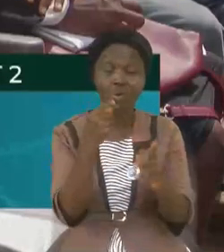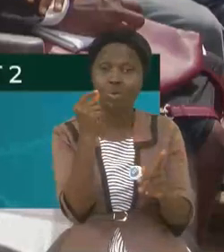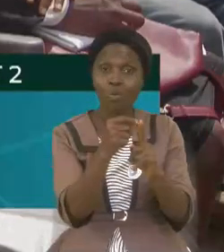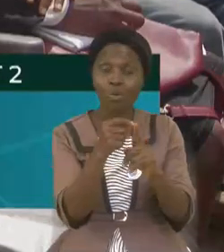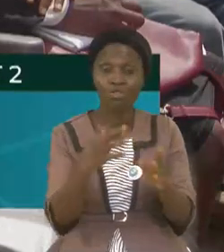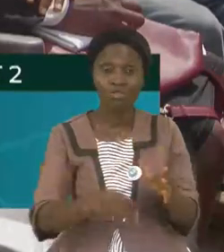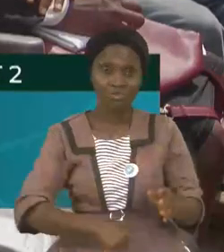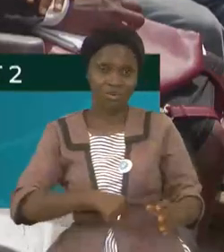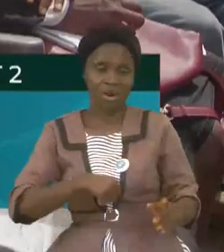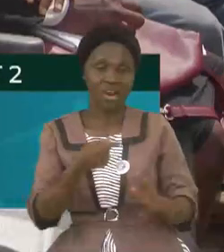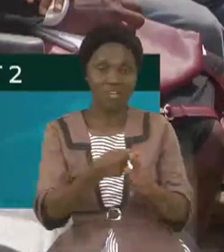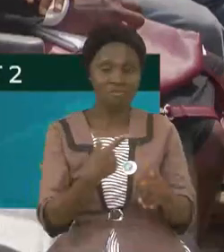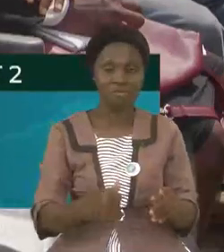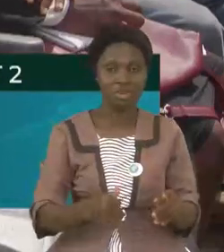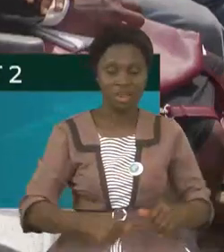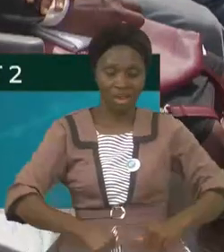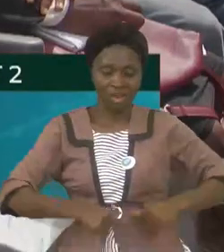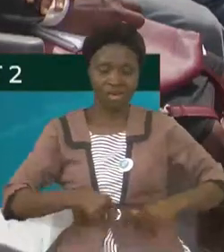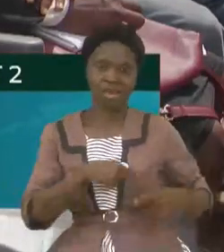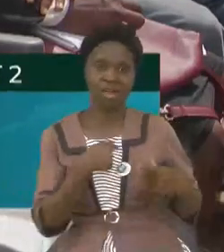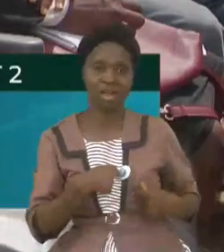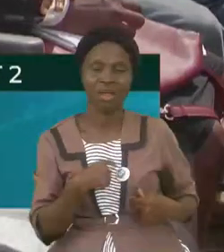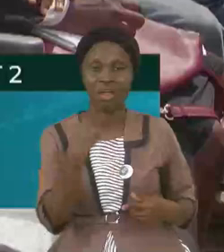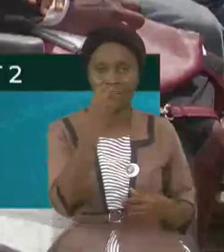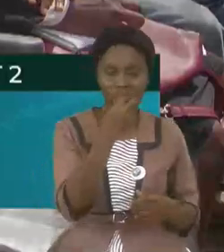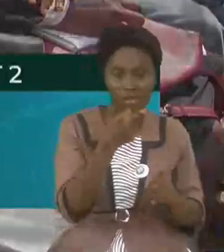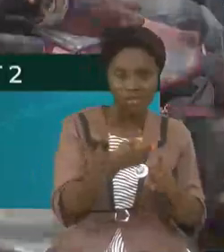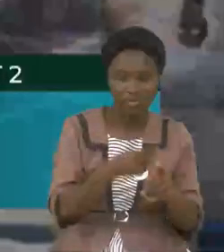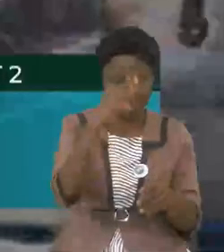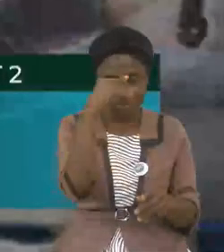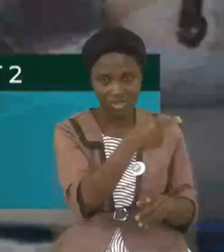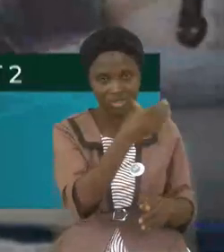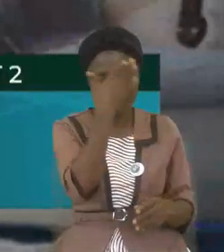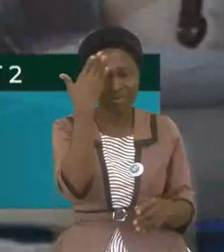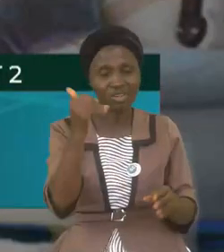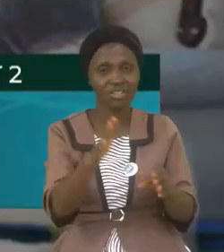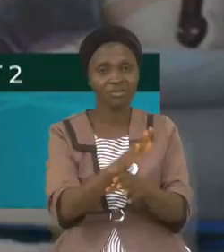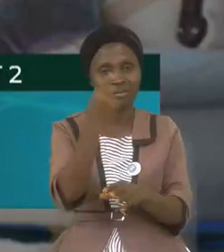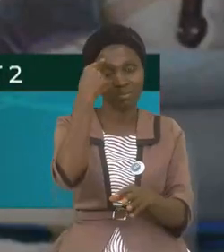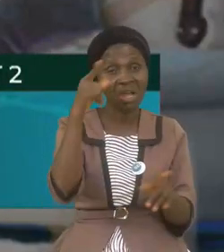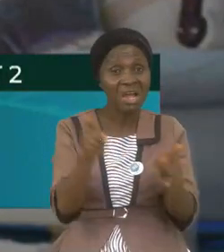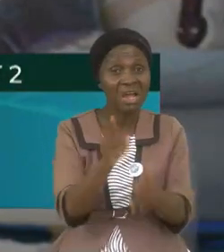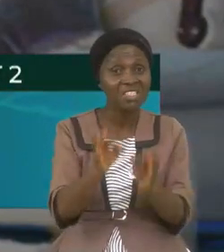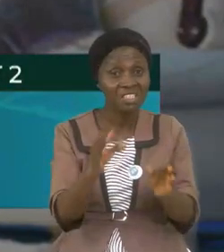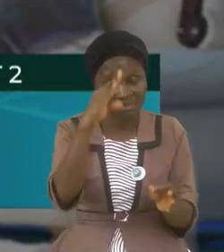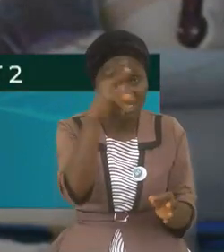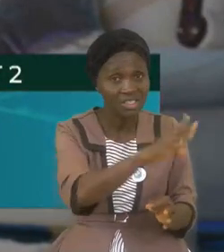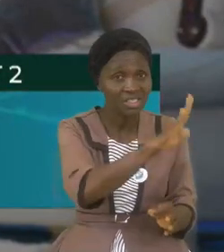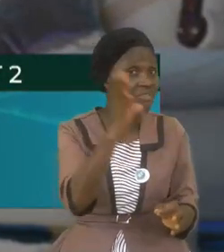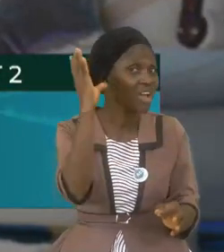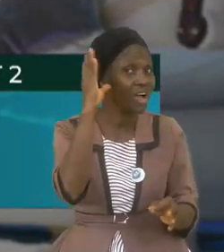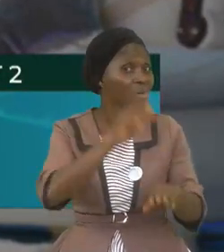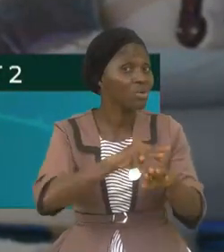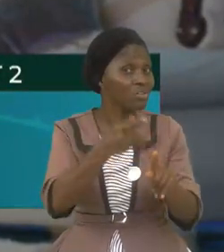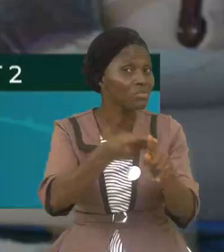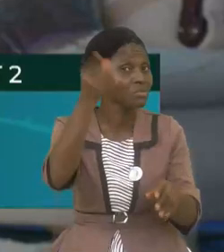roi prit la parole et dit, le roi, de son cœur endurci, de son cœur obstiné, de